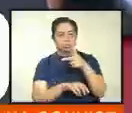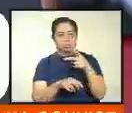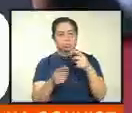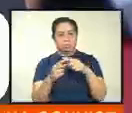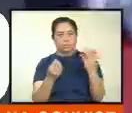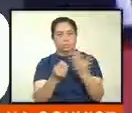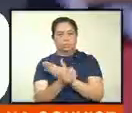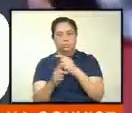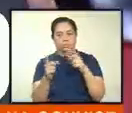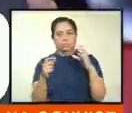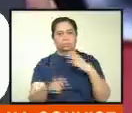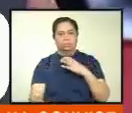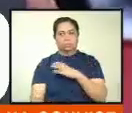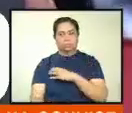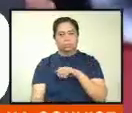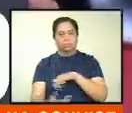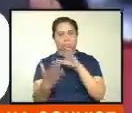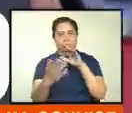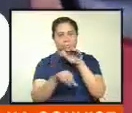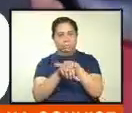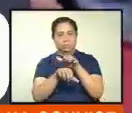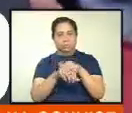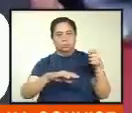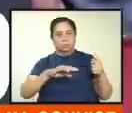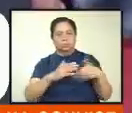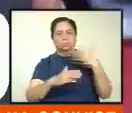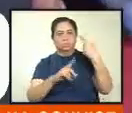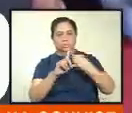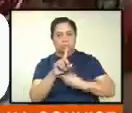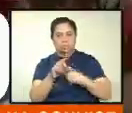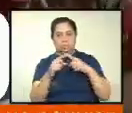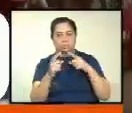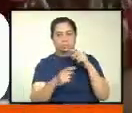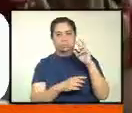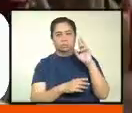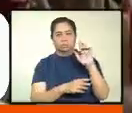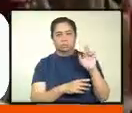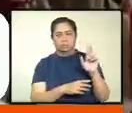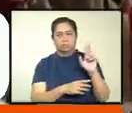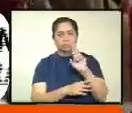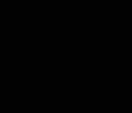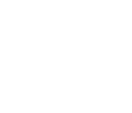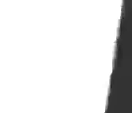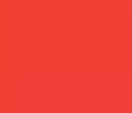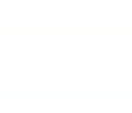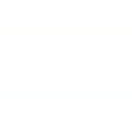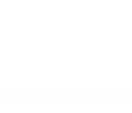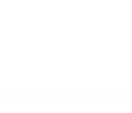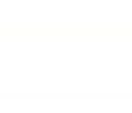na ma-impeach ng Kamara. Haharap na si Trump sa paglilitis sa susunod na buwan sa Republican-led na U.S. Senate.